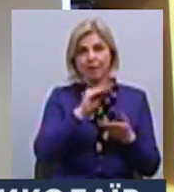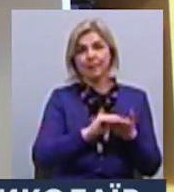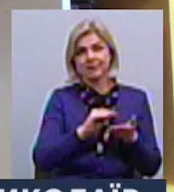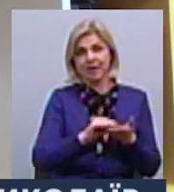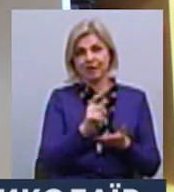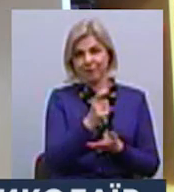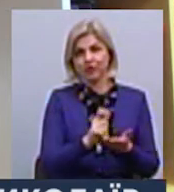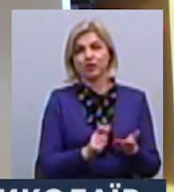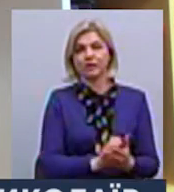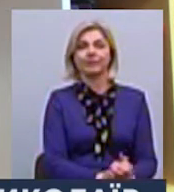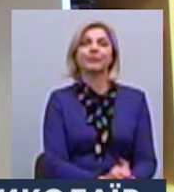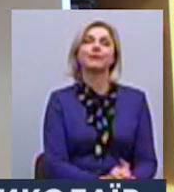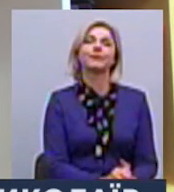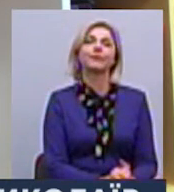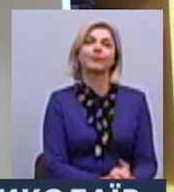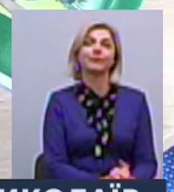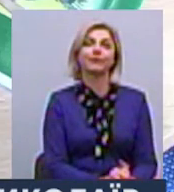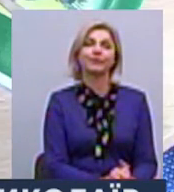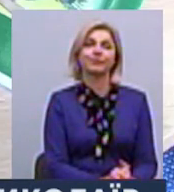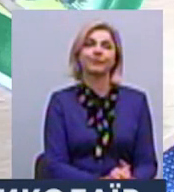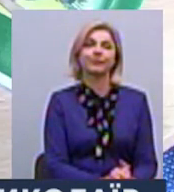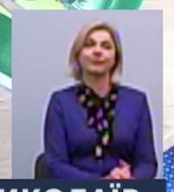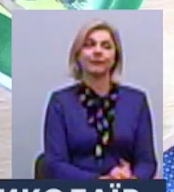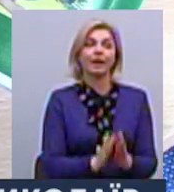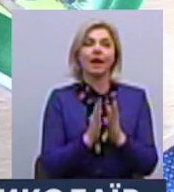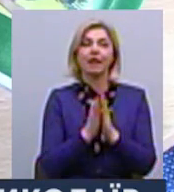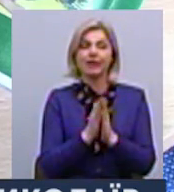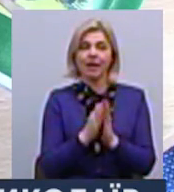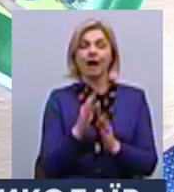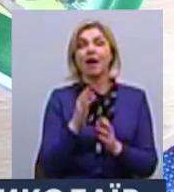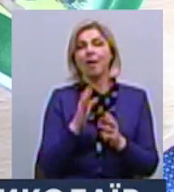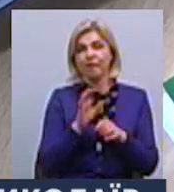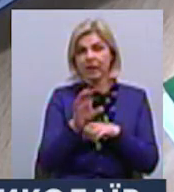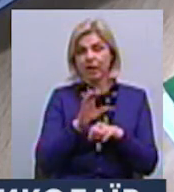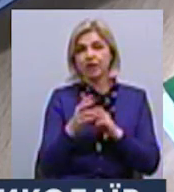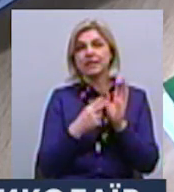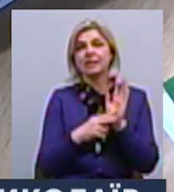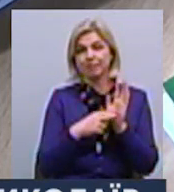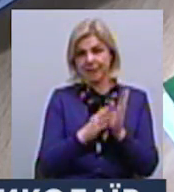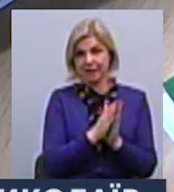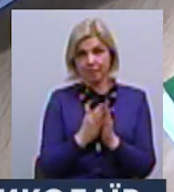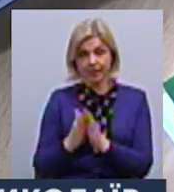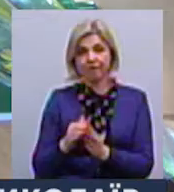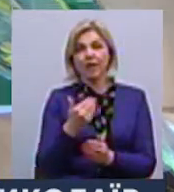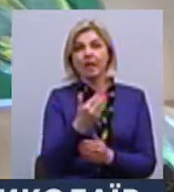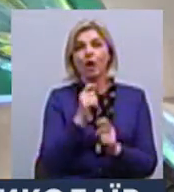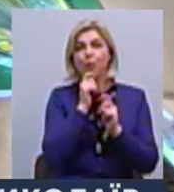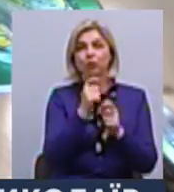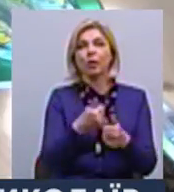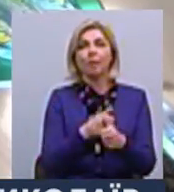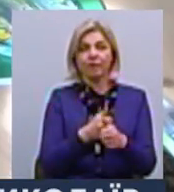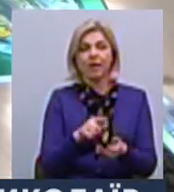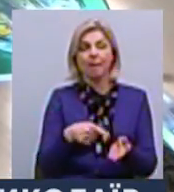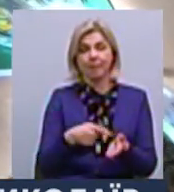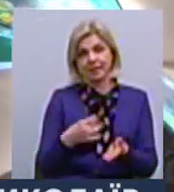писали всякі там вірші. Книга «Намалюй словами» вийшла тиражем 70 примірників. Їх подарують бібліотека